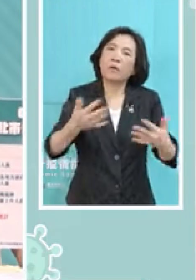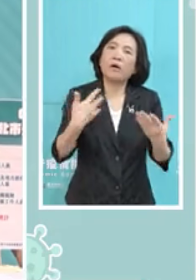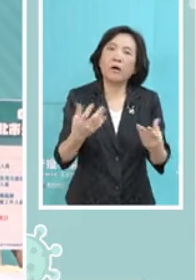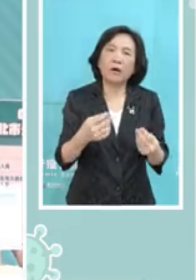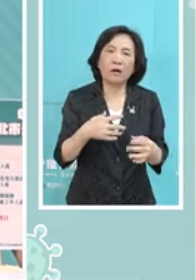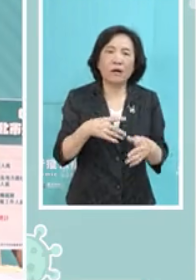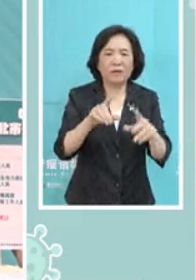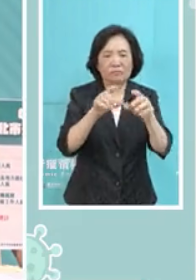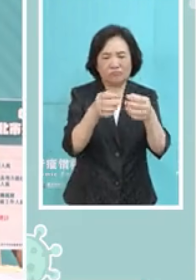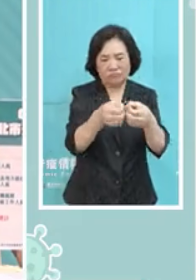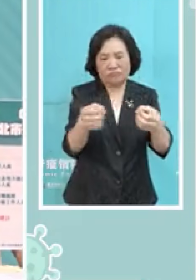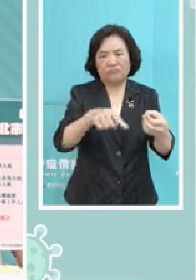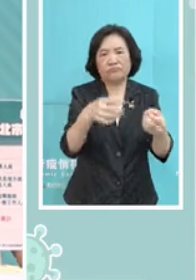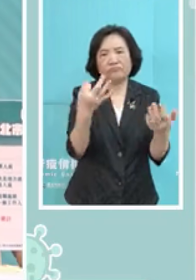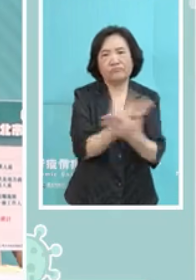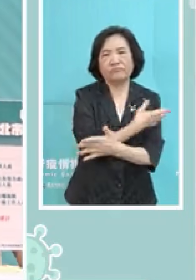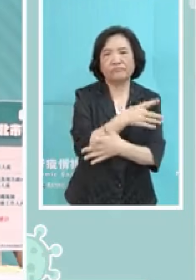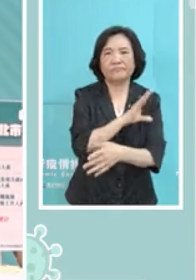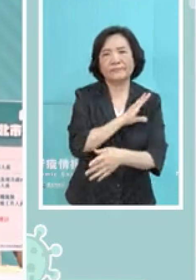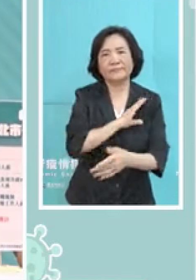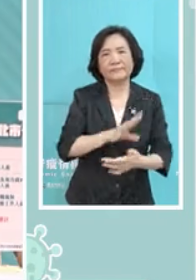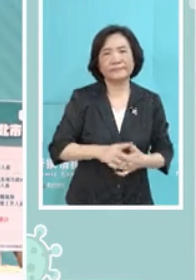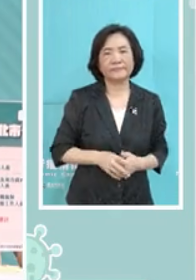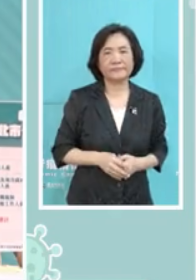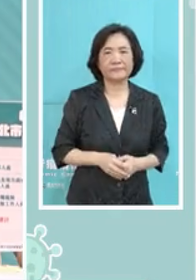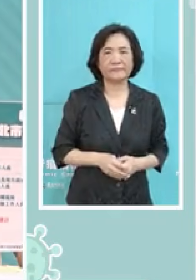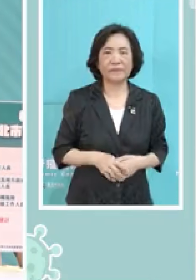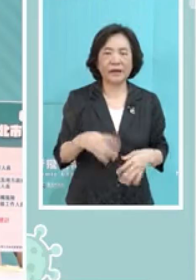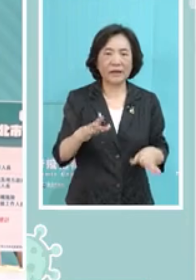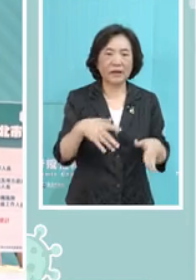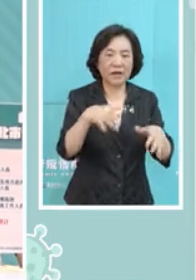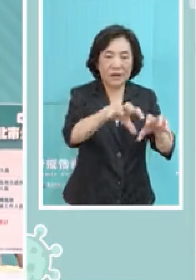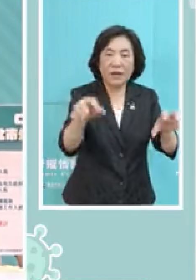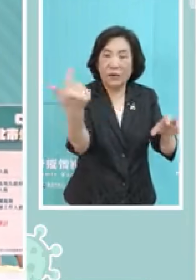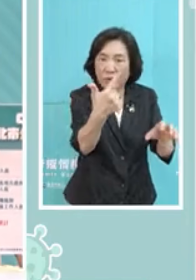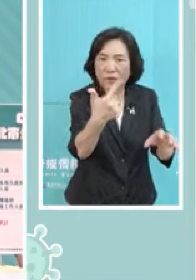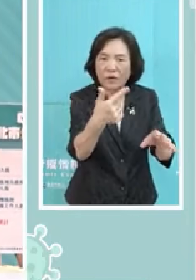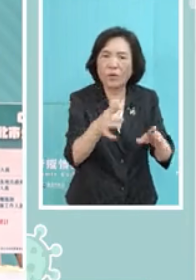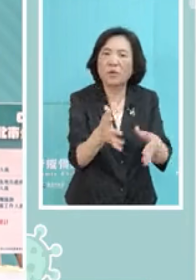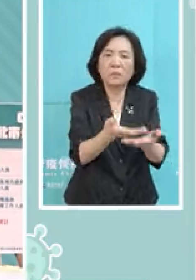真的没有疫苗啊，当然那个留到那6家诊所啊，这个